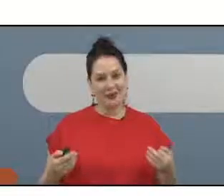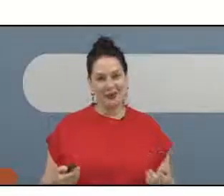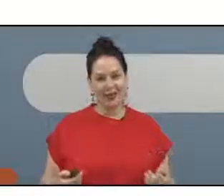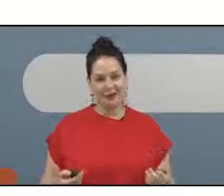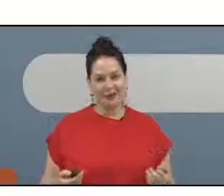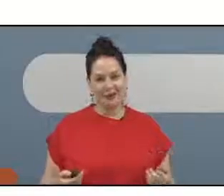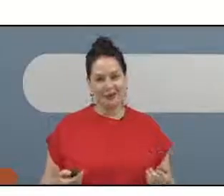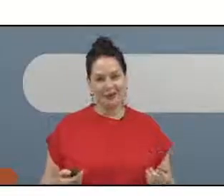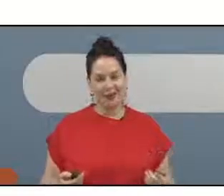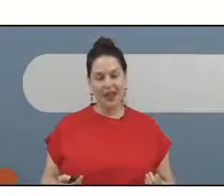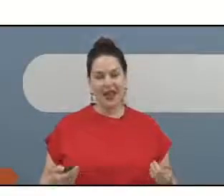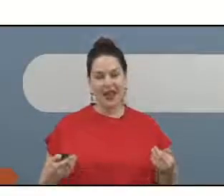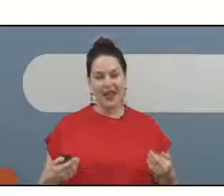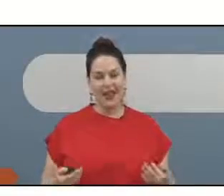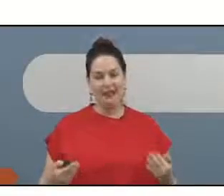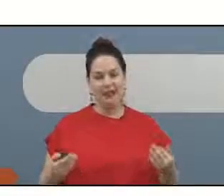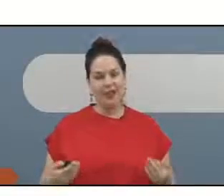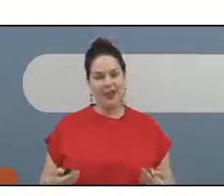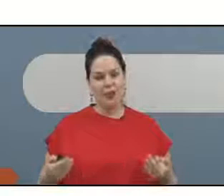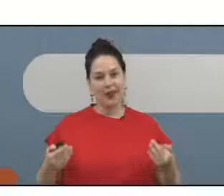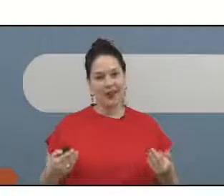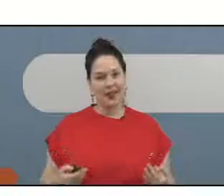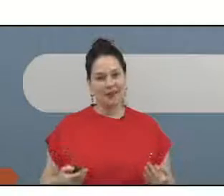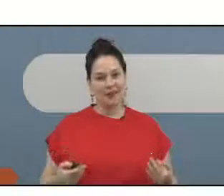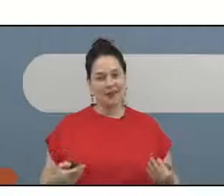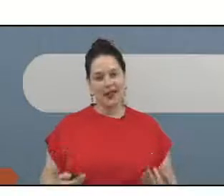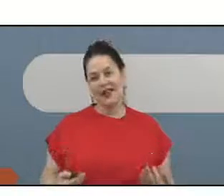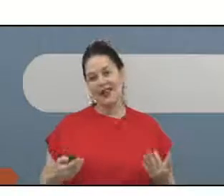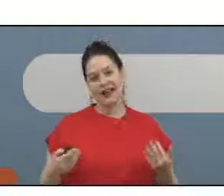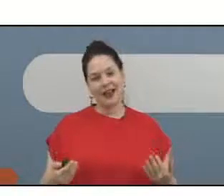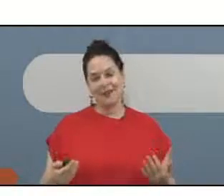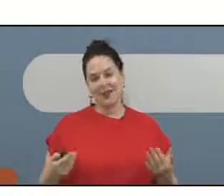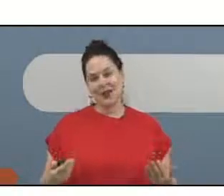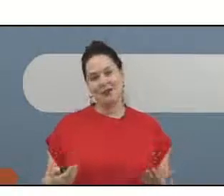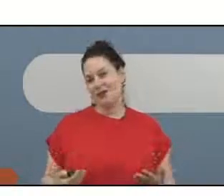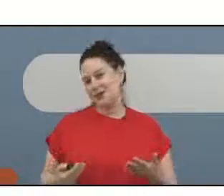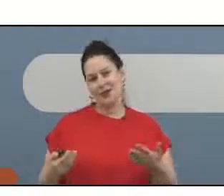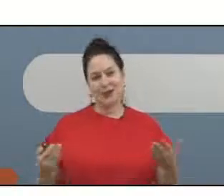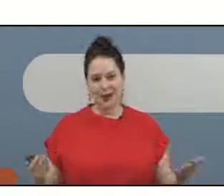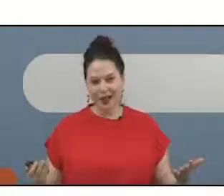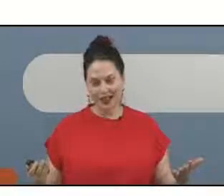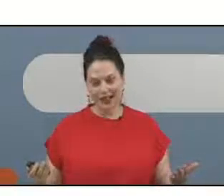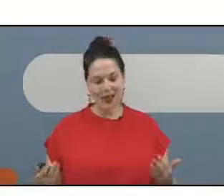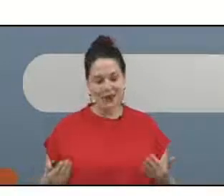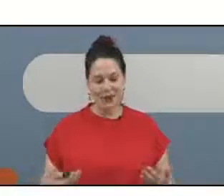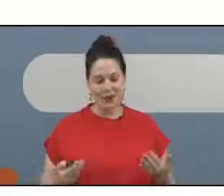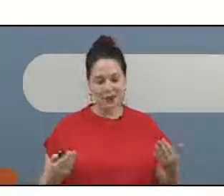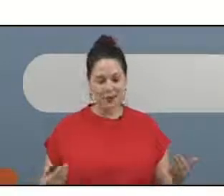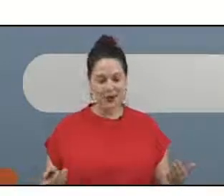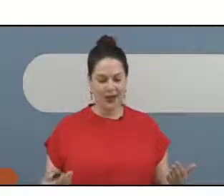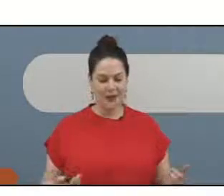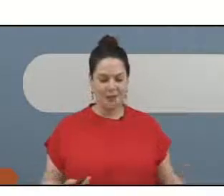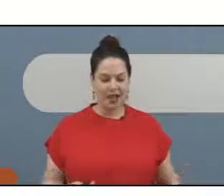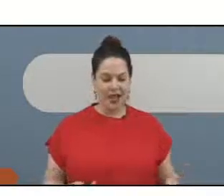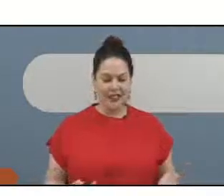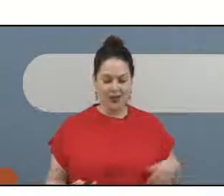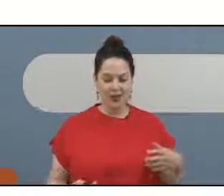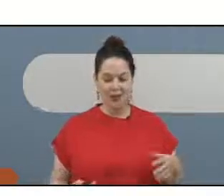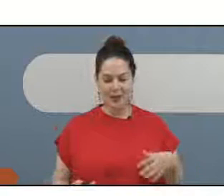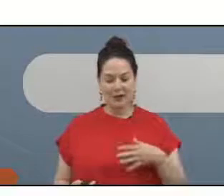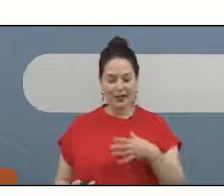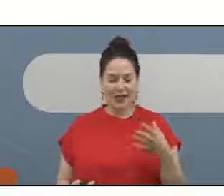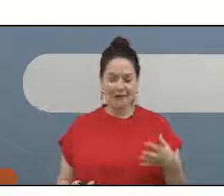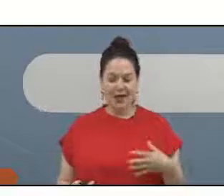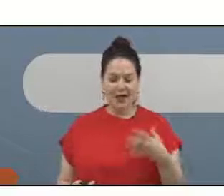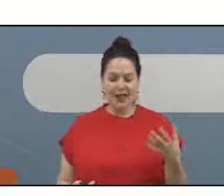רגע הנפילה. רגע הנפילה הוא מכאיב, להתקרב לשמש זה מסוכן, לעוף זה מסוכן, אז